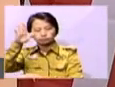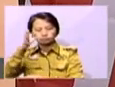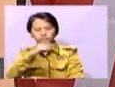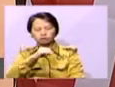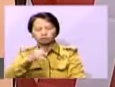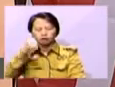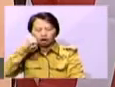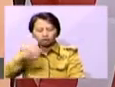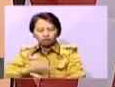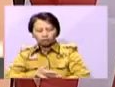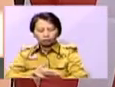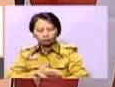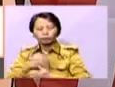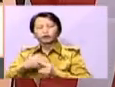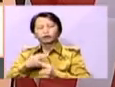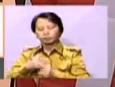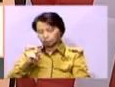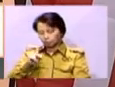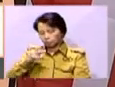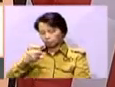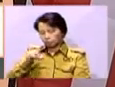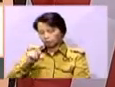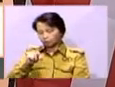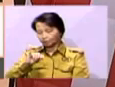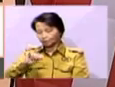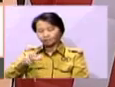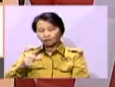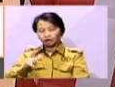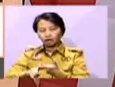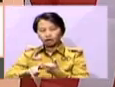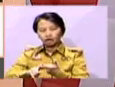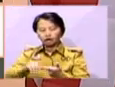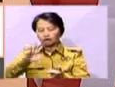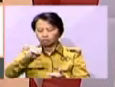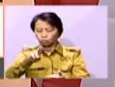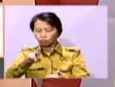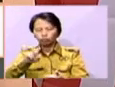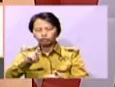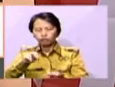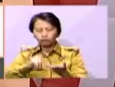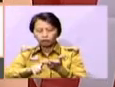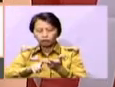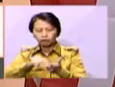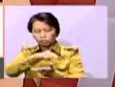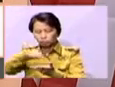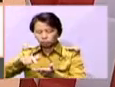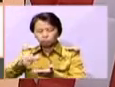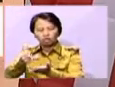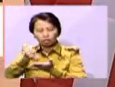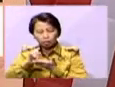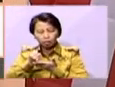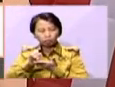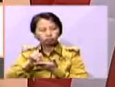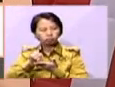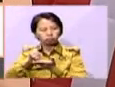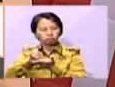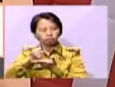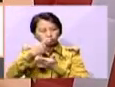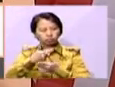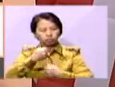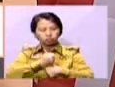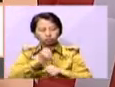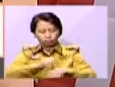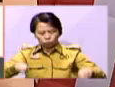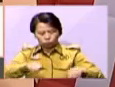Khatijah, and Tunku Mukminah, there's a niece of Tunku Abdul Rahman, who helped us to make up